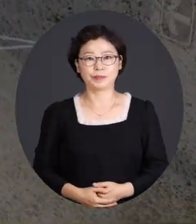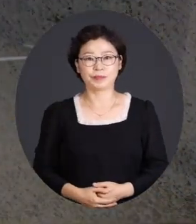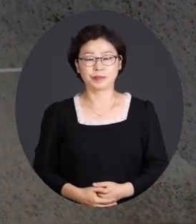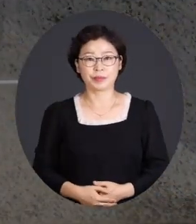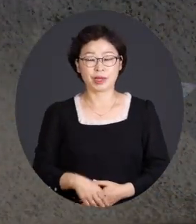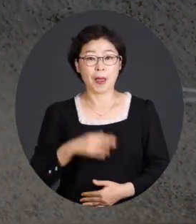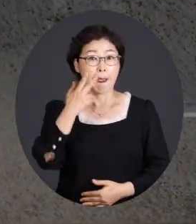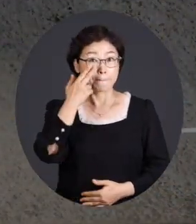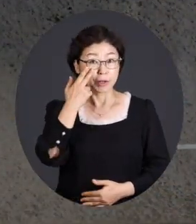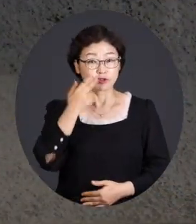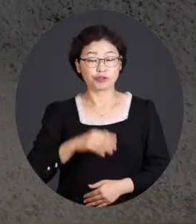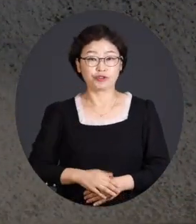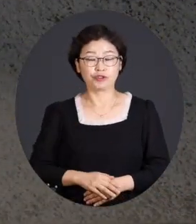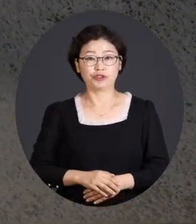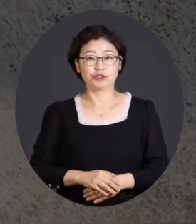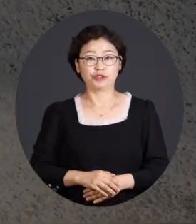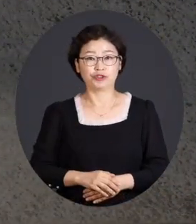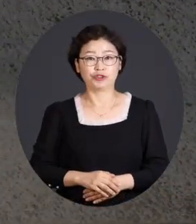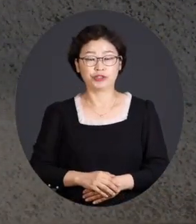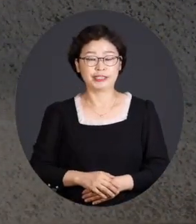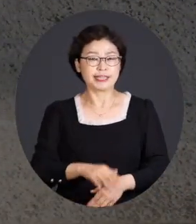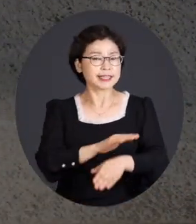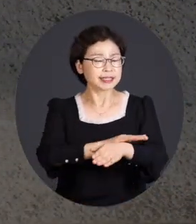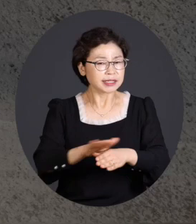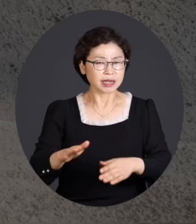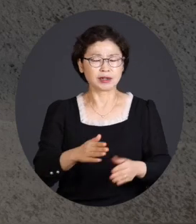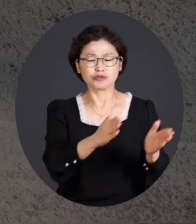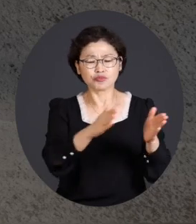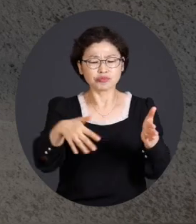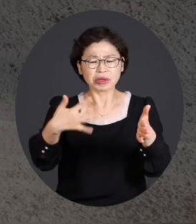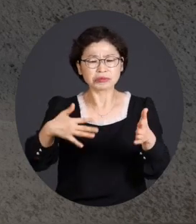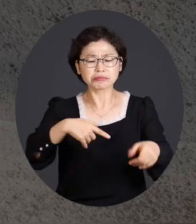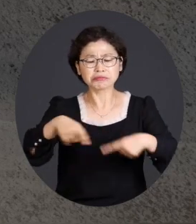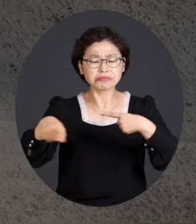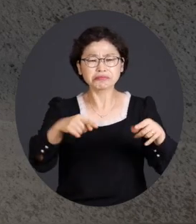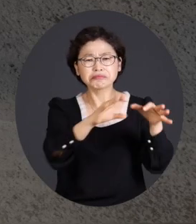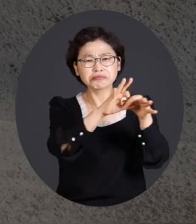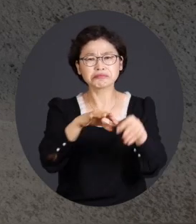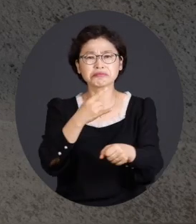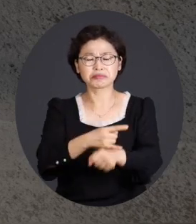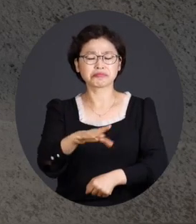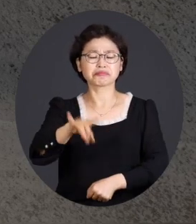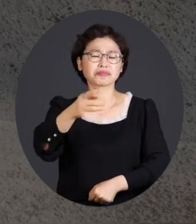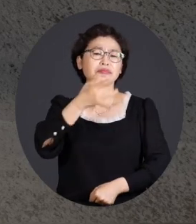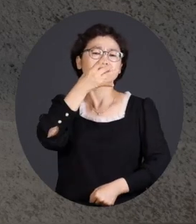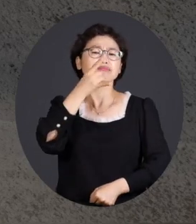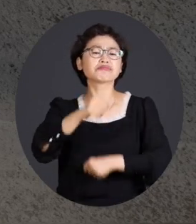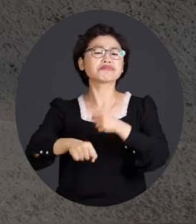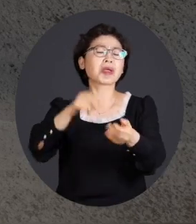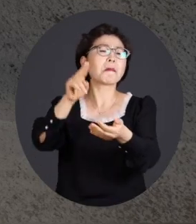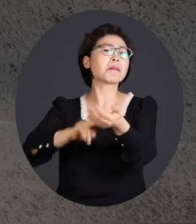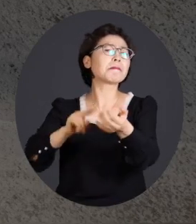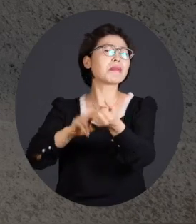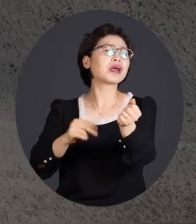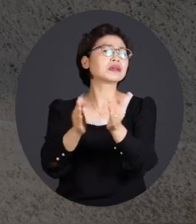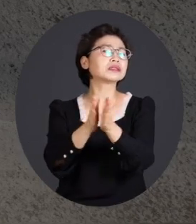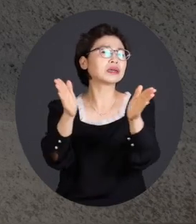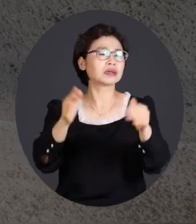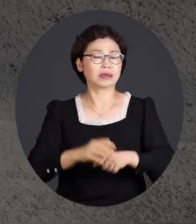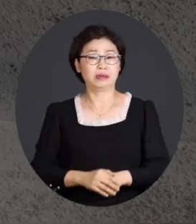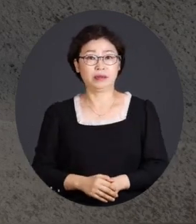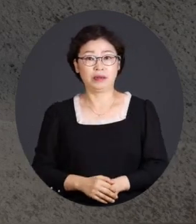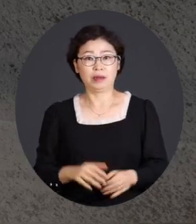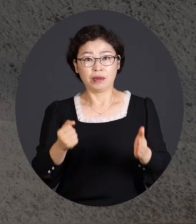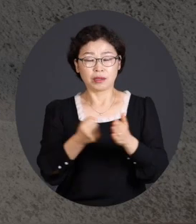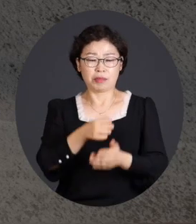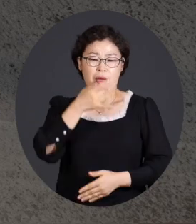이 미군정은 준비가 제대로 되지 않은 정책을 연발합니다. 처음에는 곡식의 자유 판매제를 도입하죠.